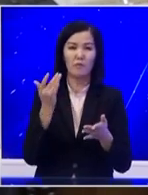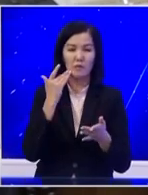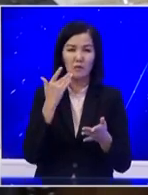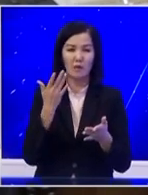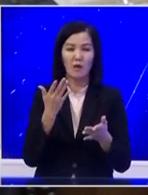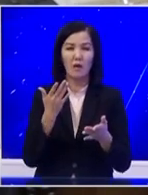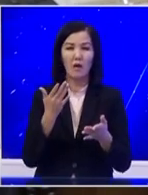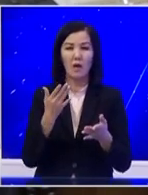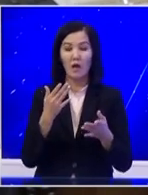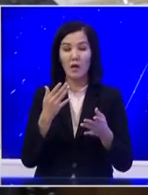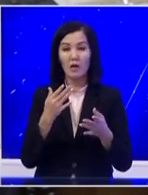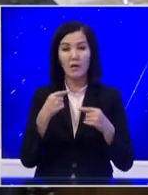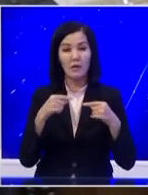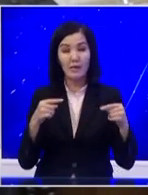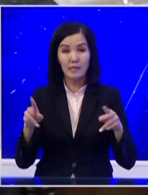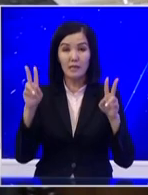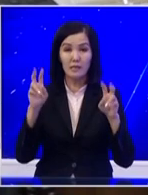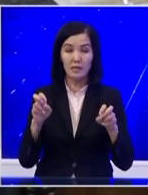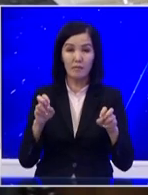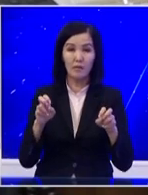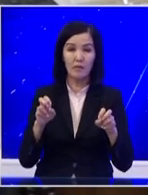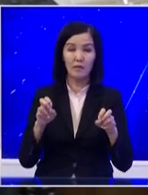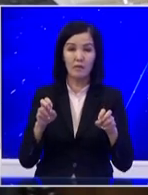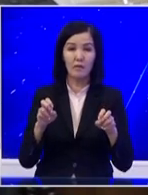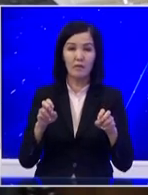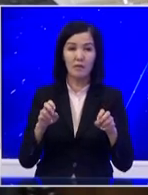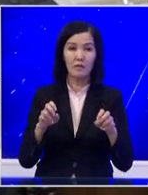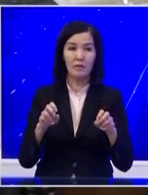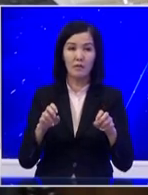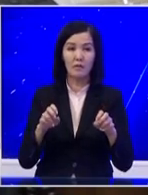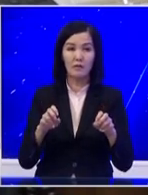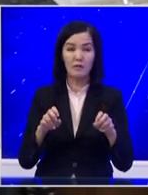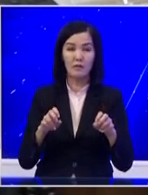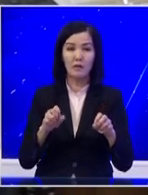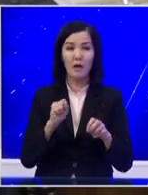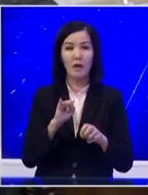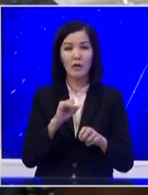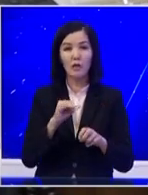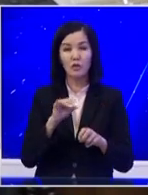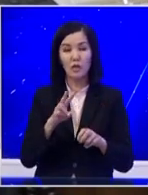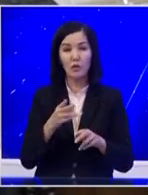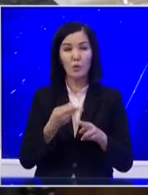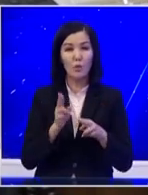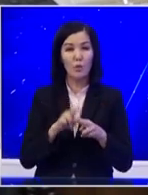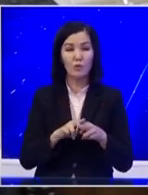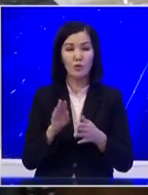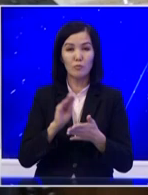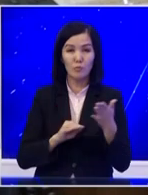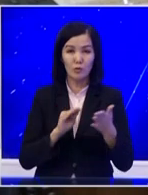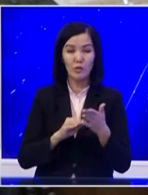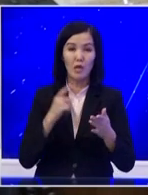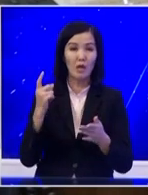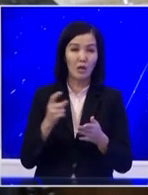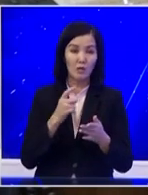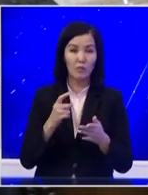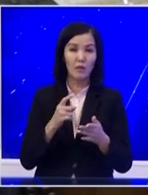закинуть в другой огород, то многие журналисты плавают. Этого нельзя сказать об Айжан. Она может писать и об экономике,